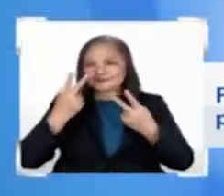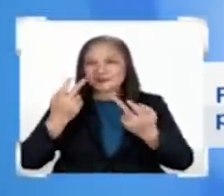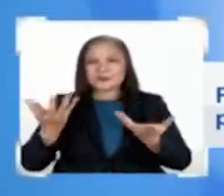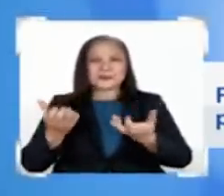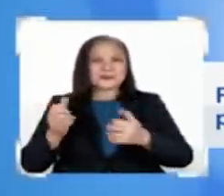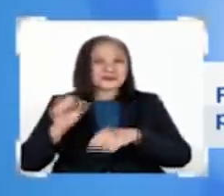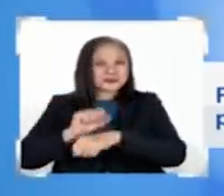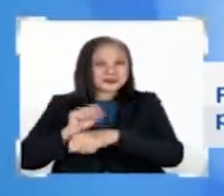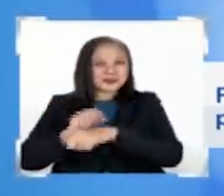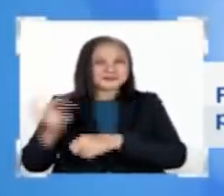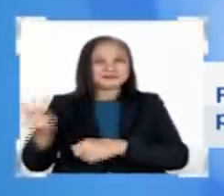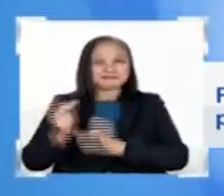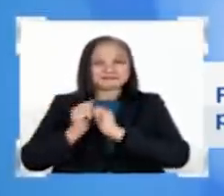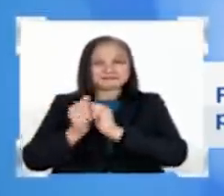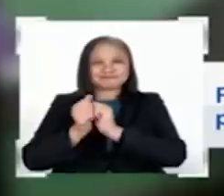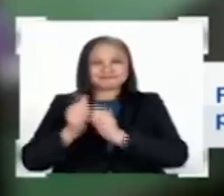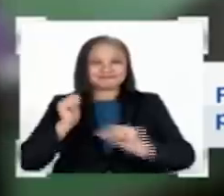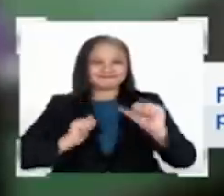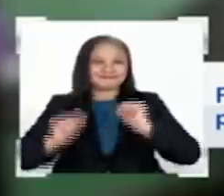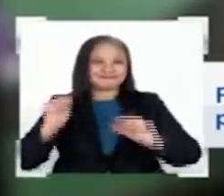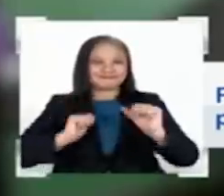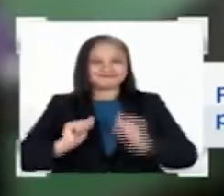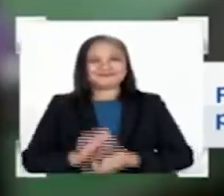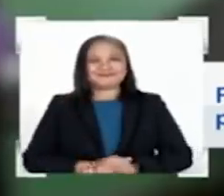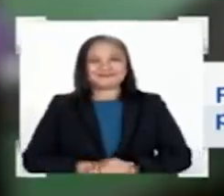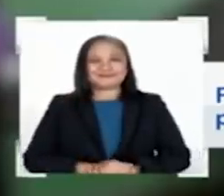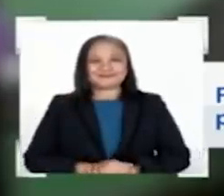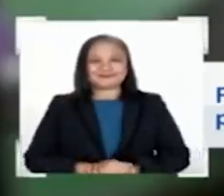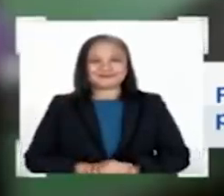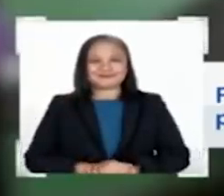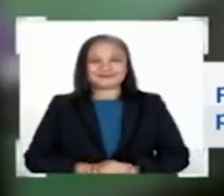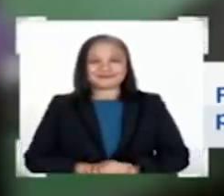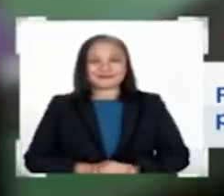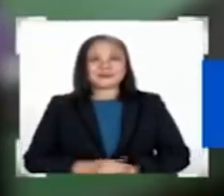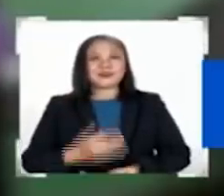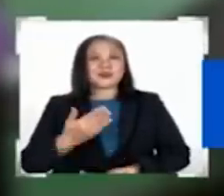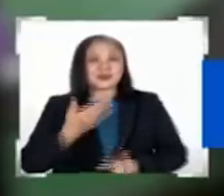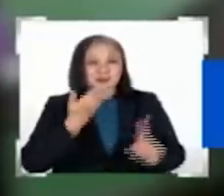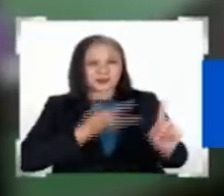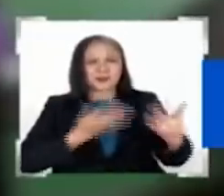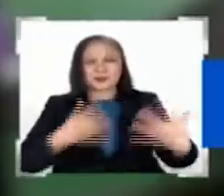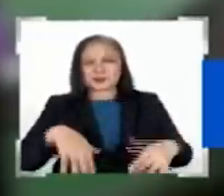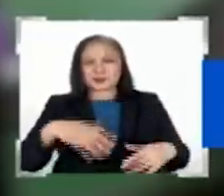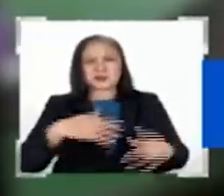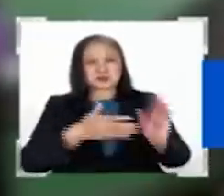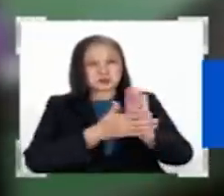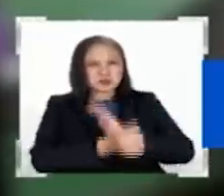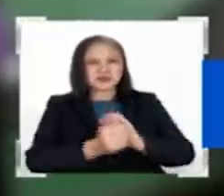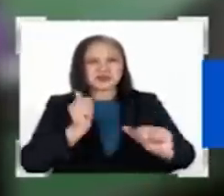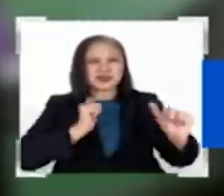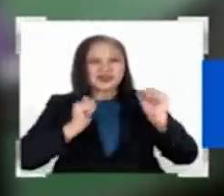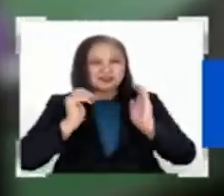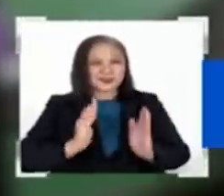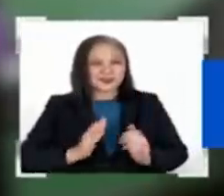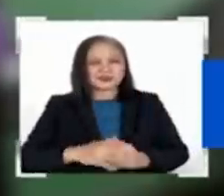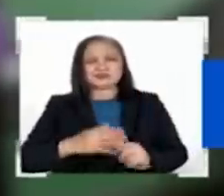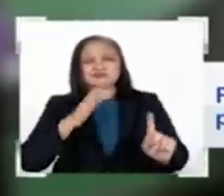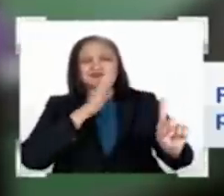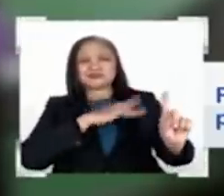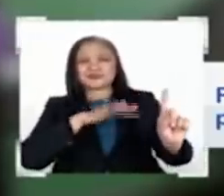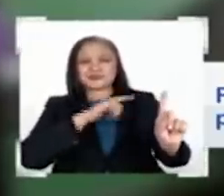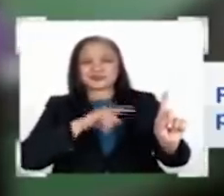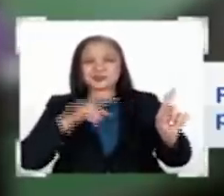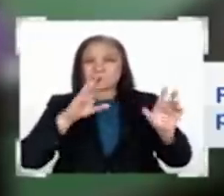isa't isa. But I know he's such a brilliant actor. Nakita ko rin siya sa workshops namin